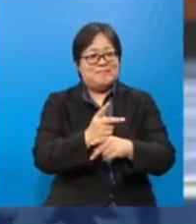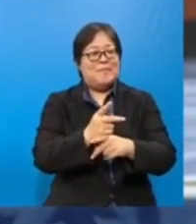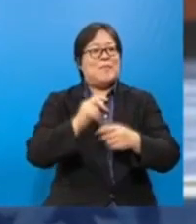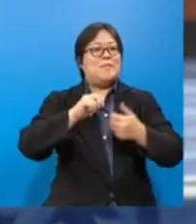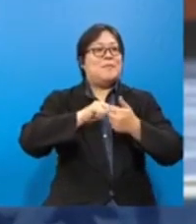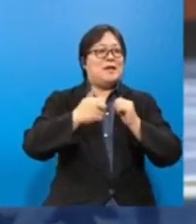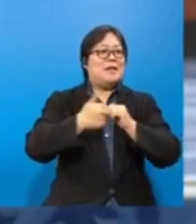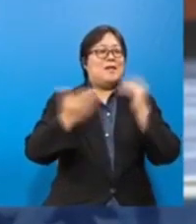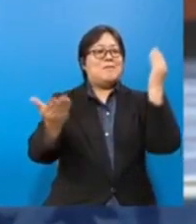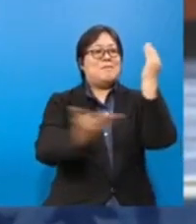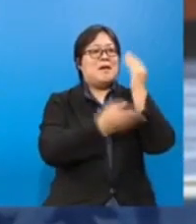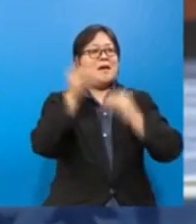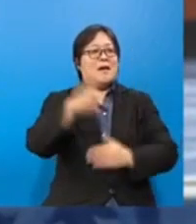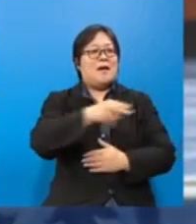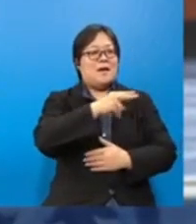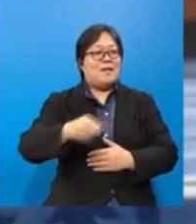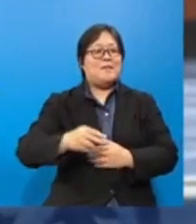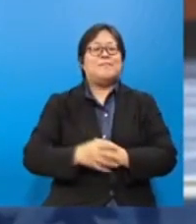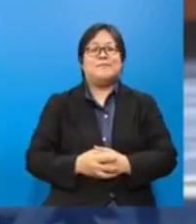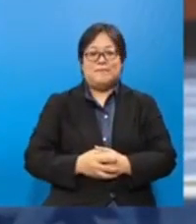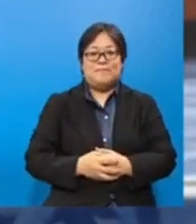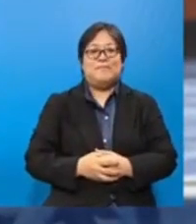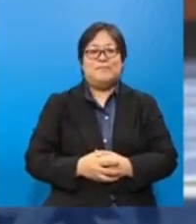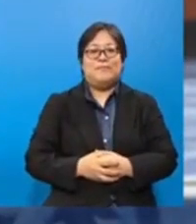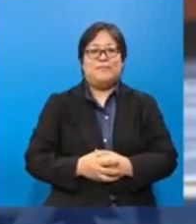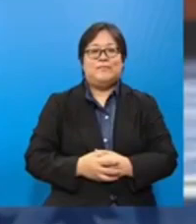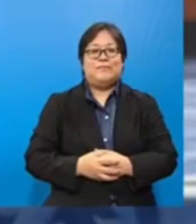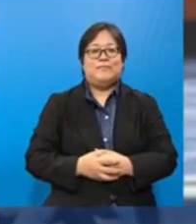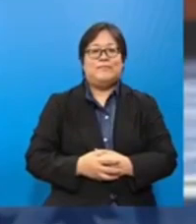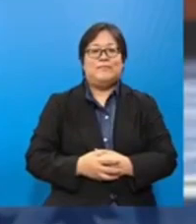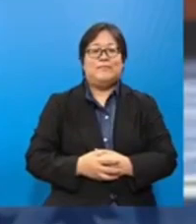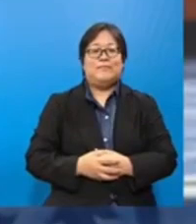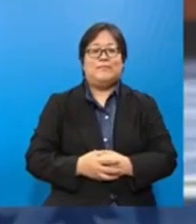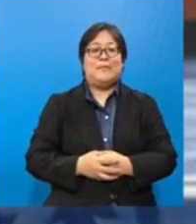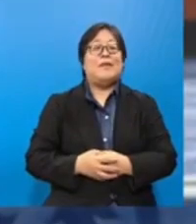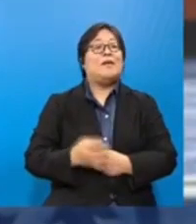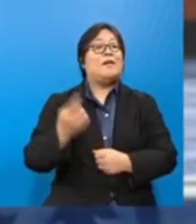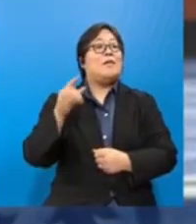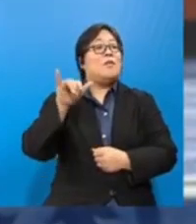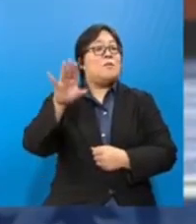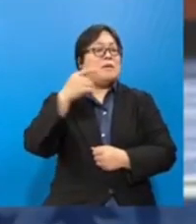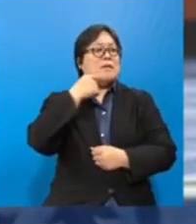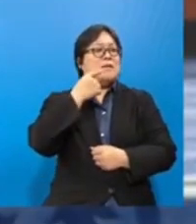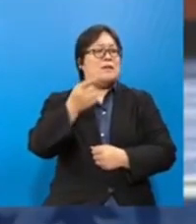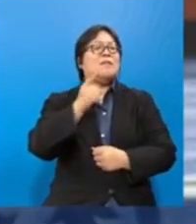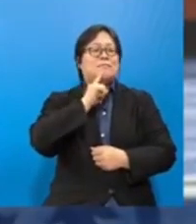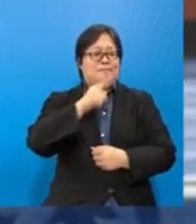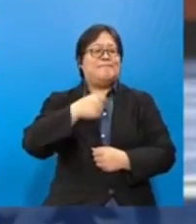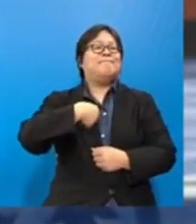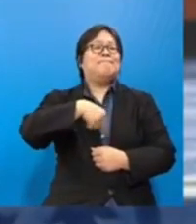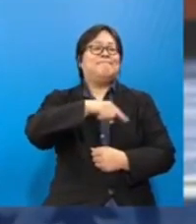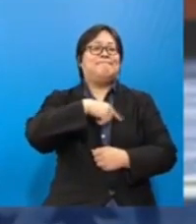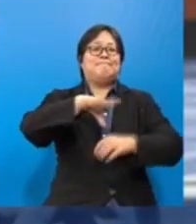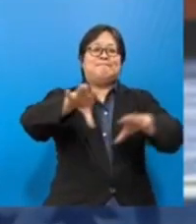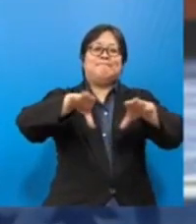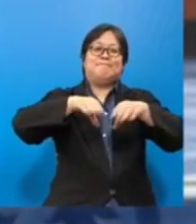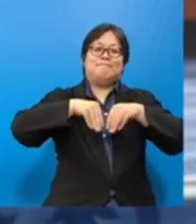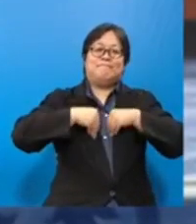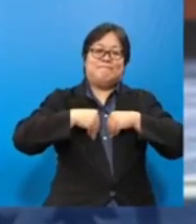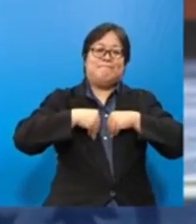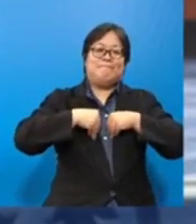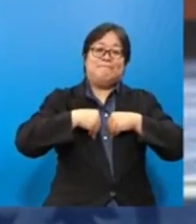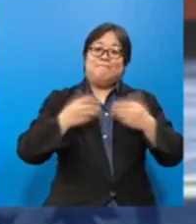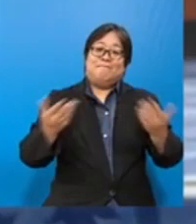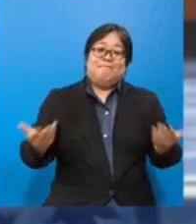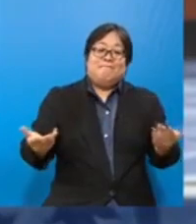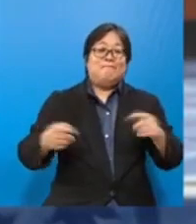masalah pembalap garam di negara kita ini sebagaimana yang disebut lem pomade memang kita akui kita tidak